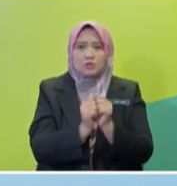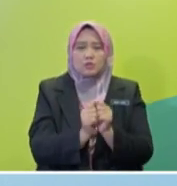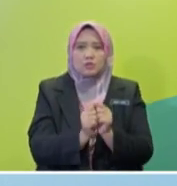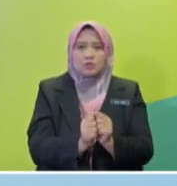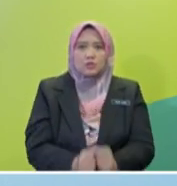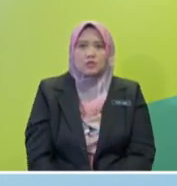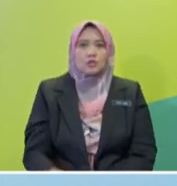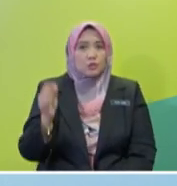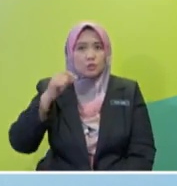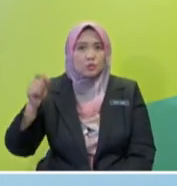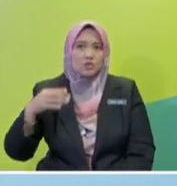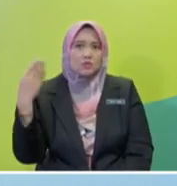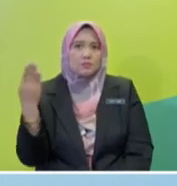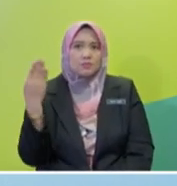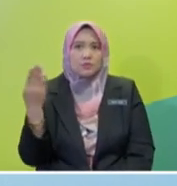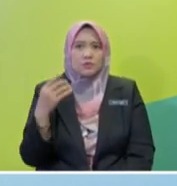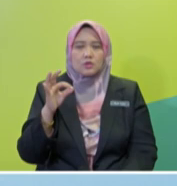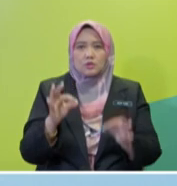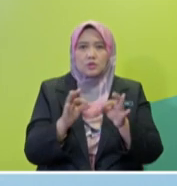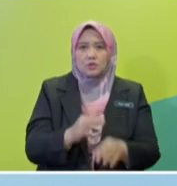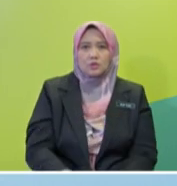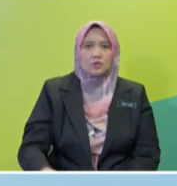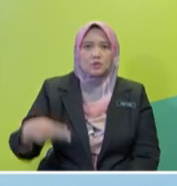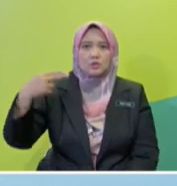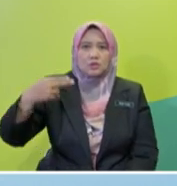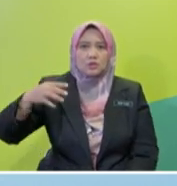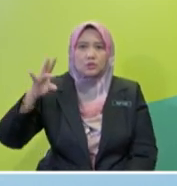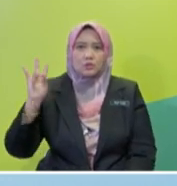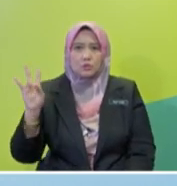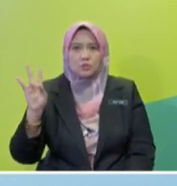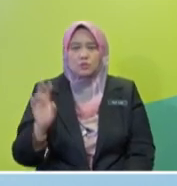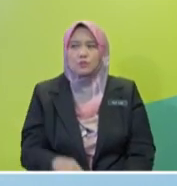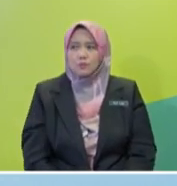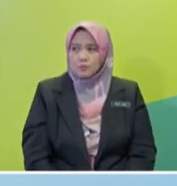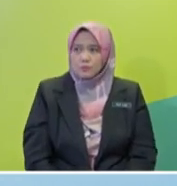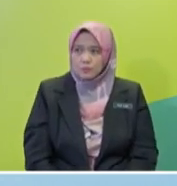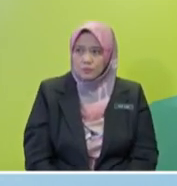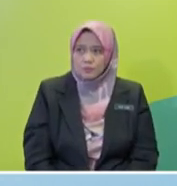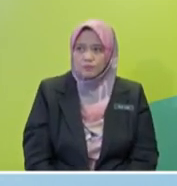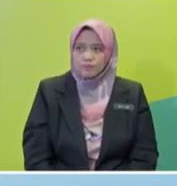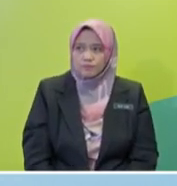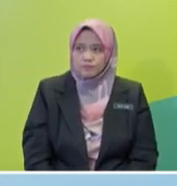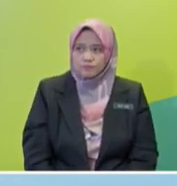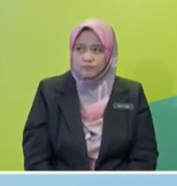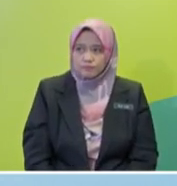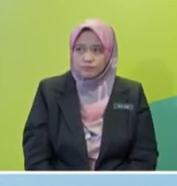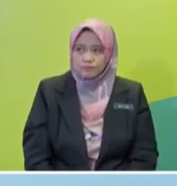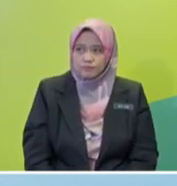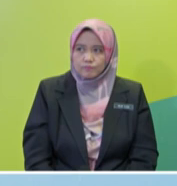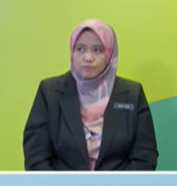nampak lah masih ada untuk heading dan diikuti dengan close tag Jadi